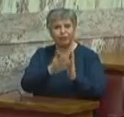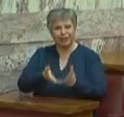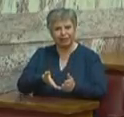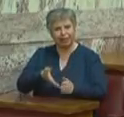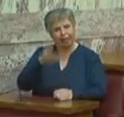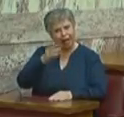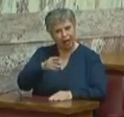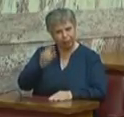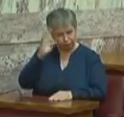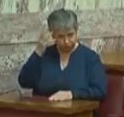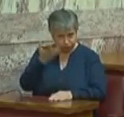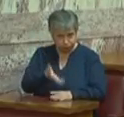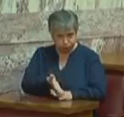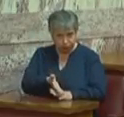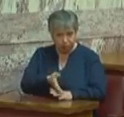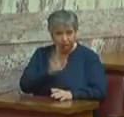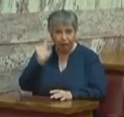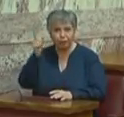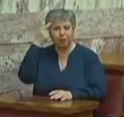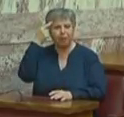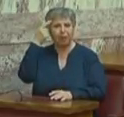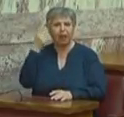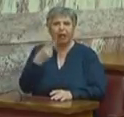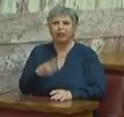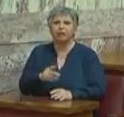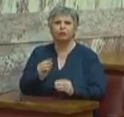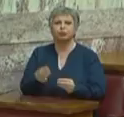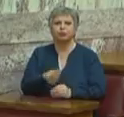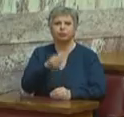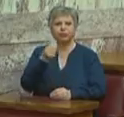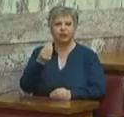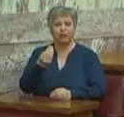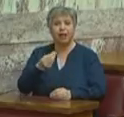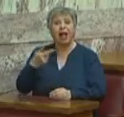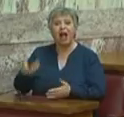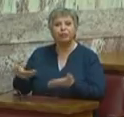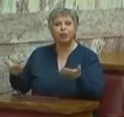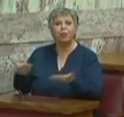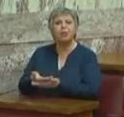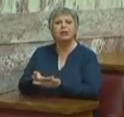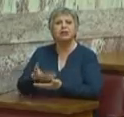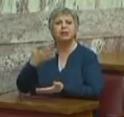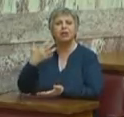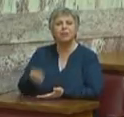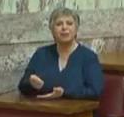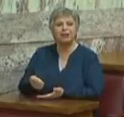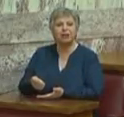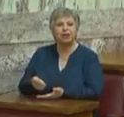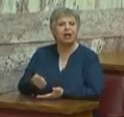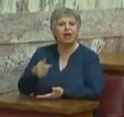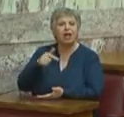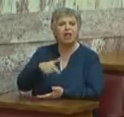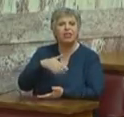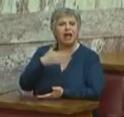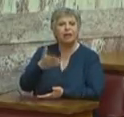επινόησε. Δηλαδή δεν υπήρχαν κατηγορίες αυτές τις μηνυτήριες αναφορές και έκατσε και έβγαλε διάταξη